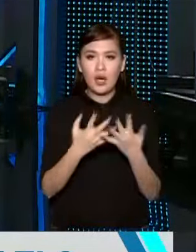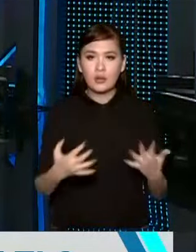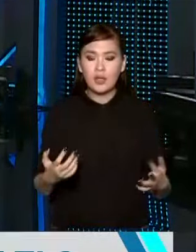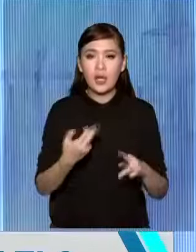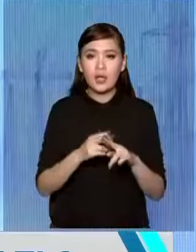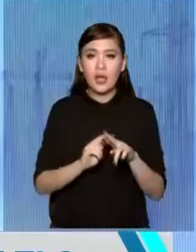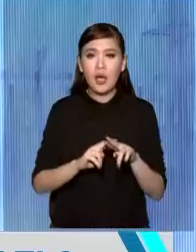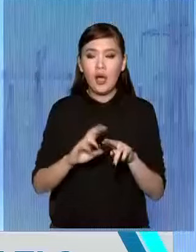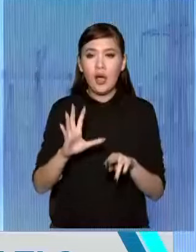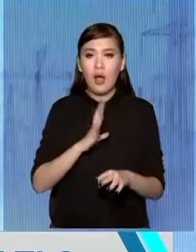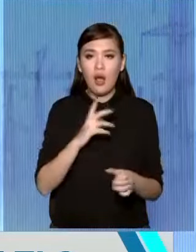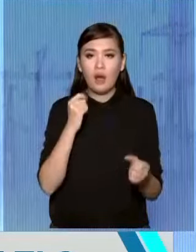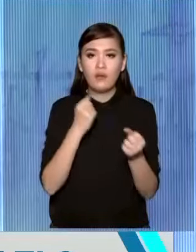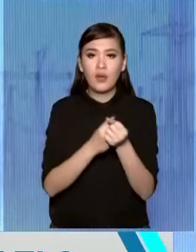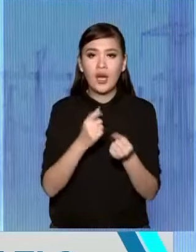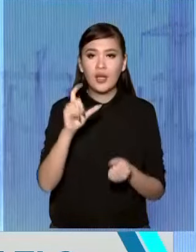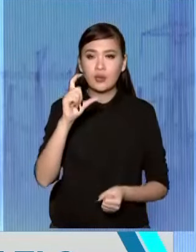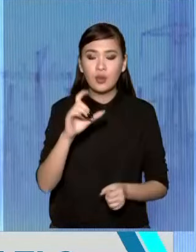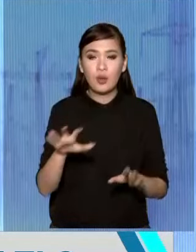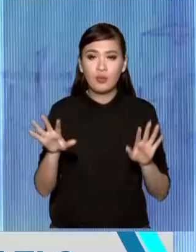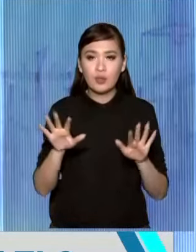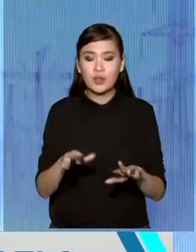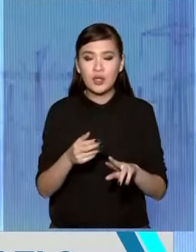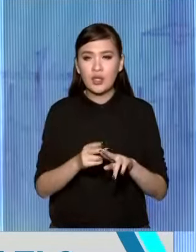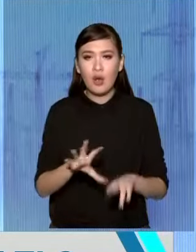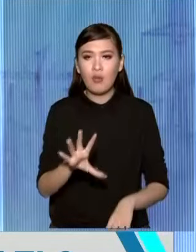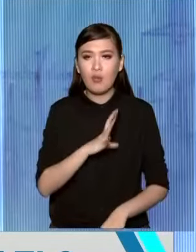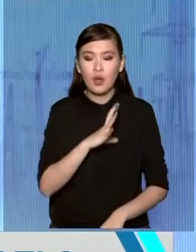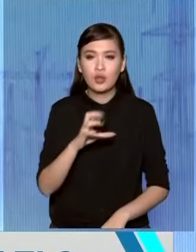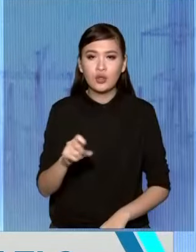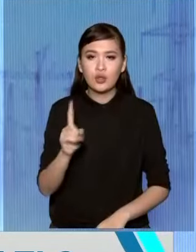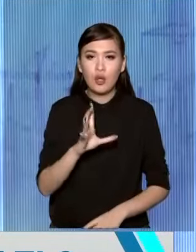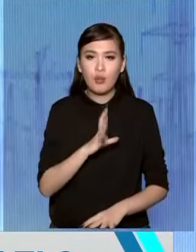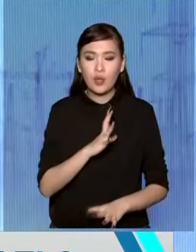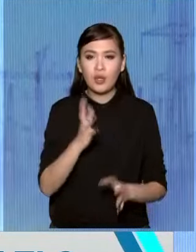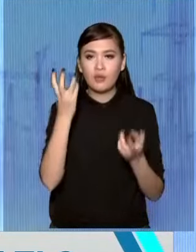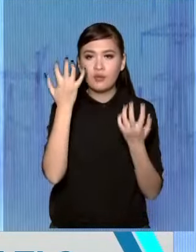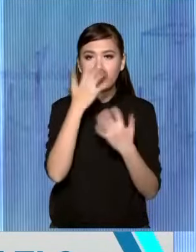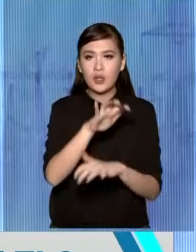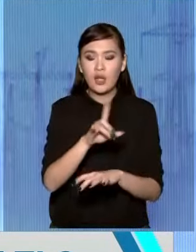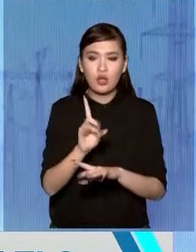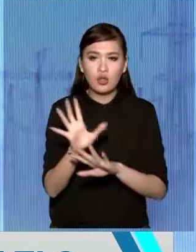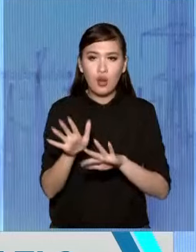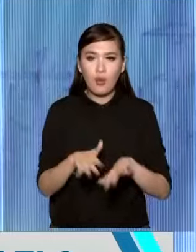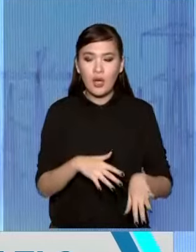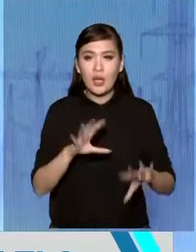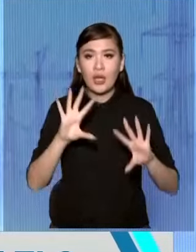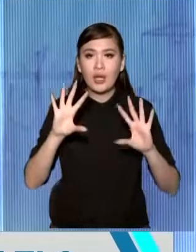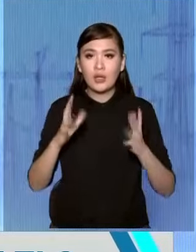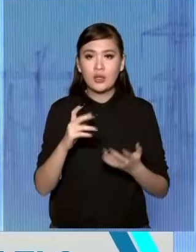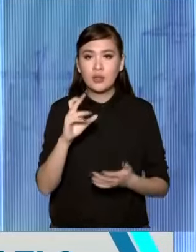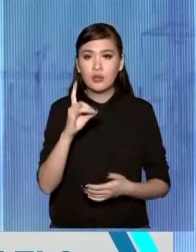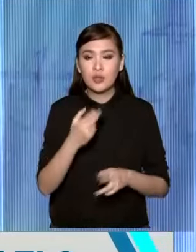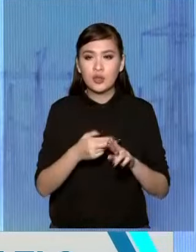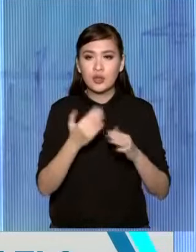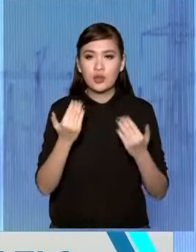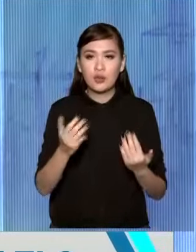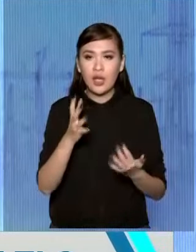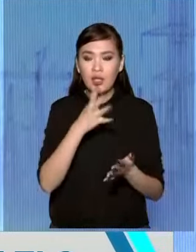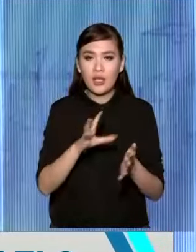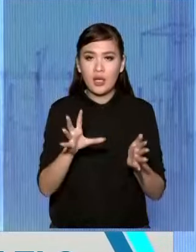эта авария, которая прошла в Экибастузе, может быть, она бы прошла как бы незаметно, если бы сегодня к энергетике не